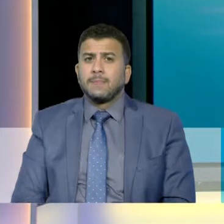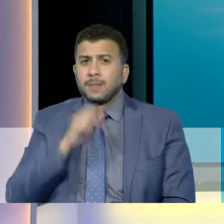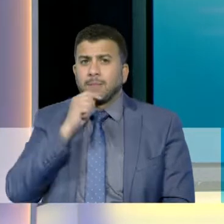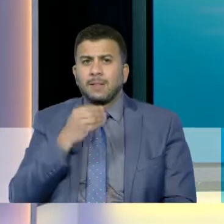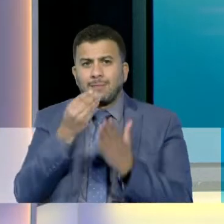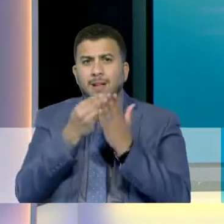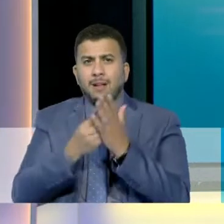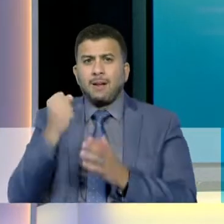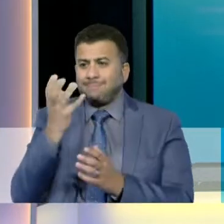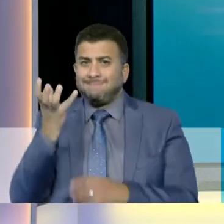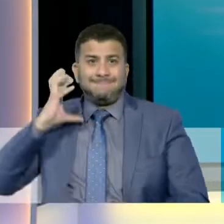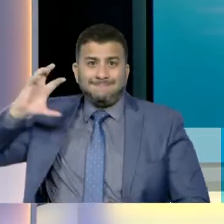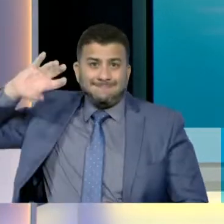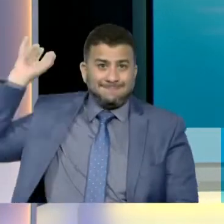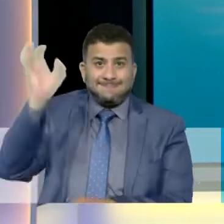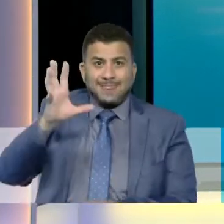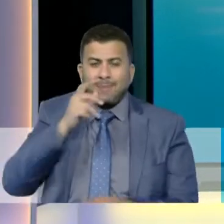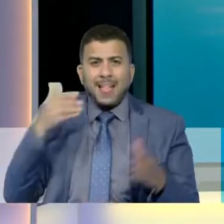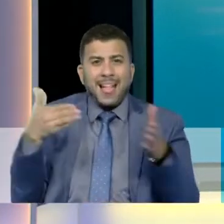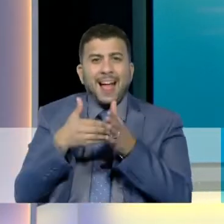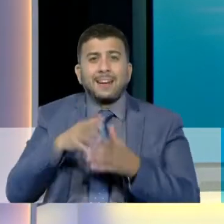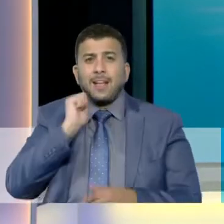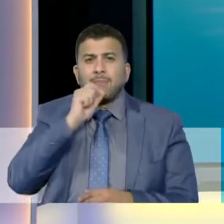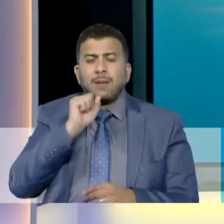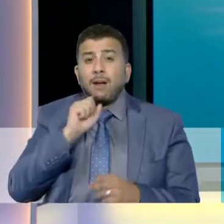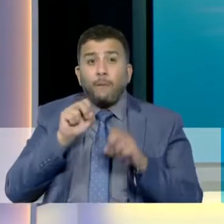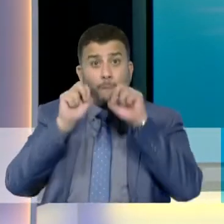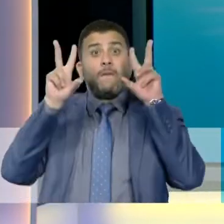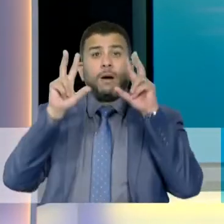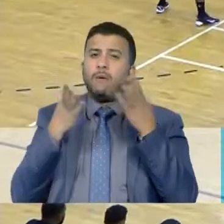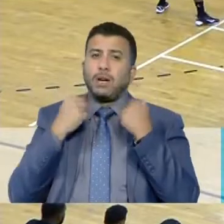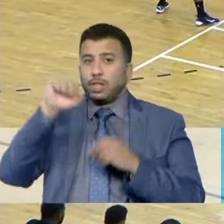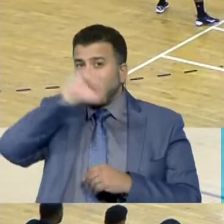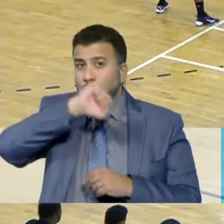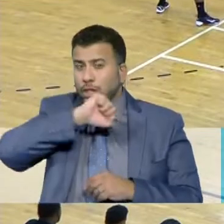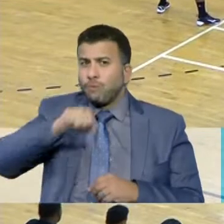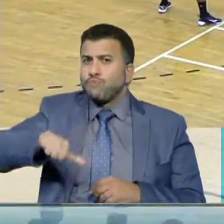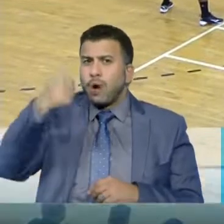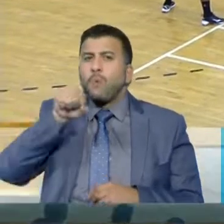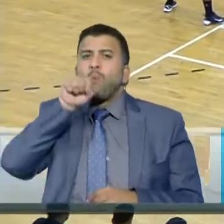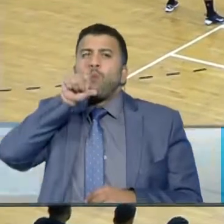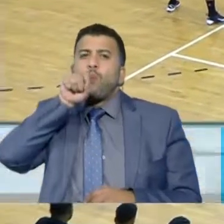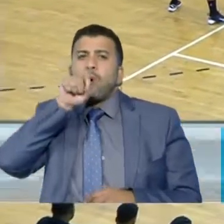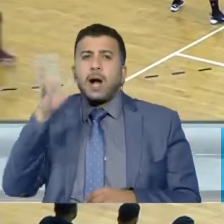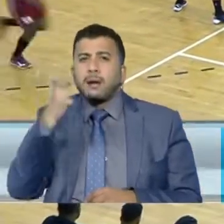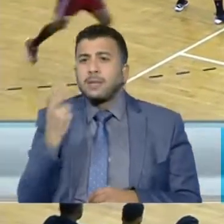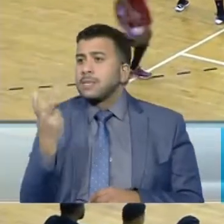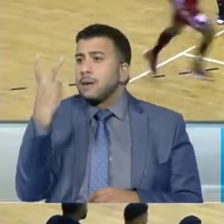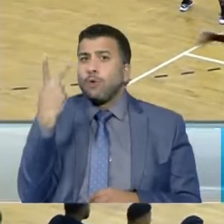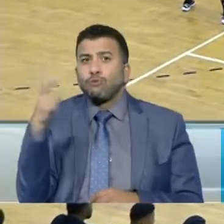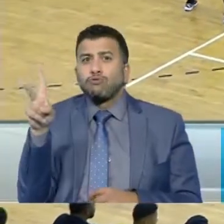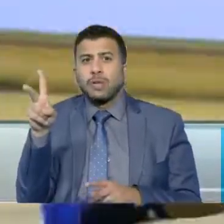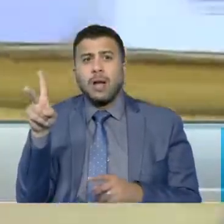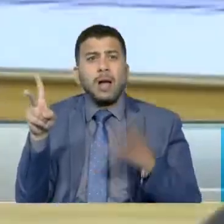وفي دوري أقوياء اليد لم تحمل الجولة الأخيرة الموسم أي مفاجأة بفوز الشارقة على الوصل ب 27